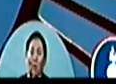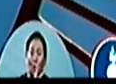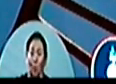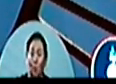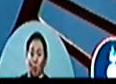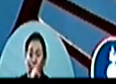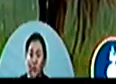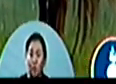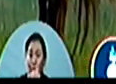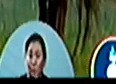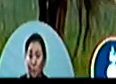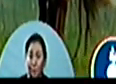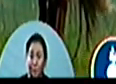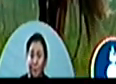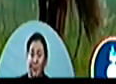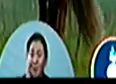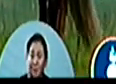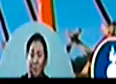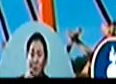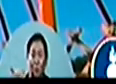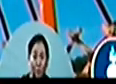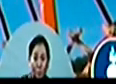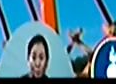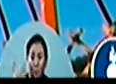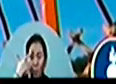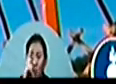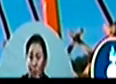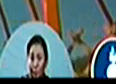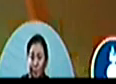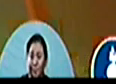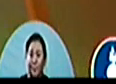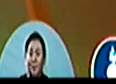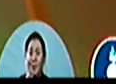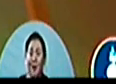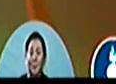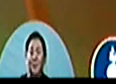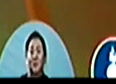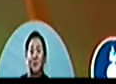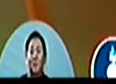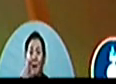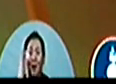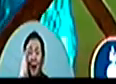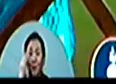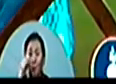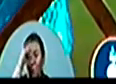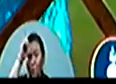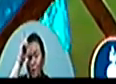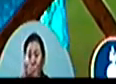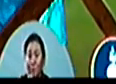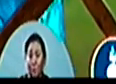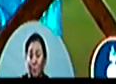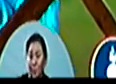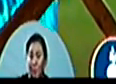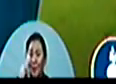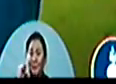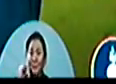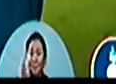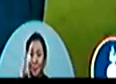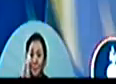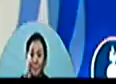ёсоон дээдэлдэг эртний их уламжлалт Монголын ард түмнээн амар чимэр амьдруулах арга ухааны олон түүхэн